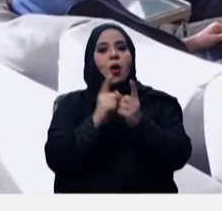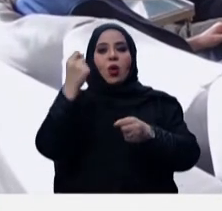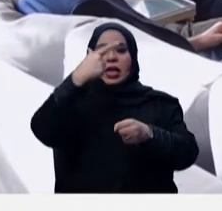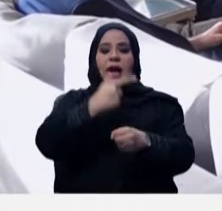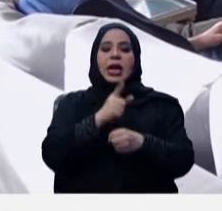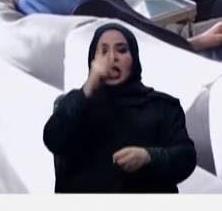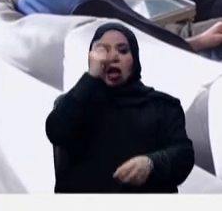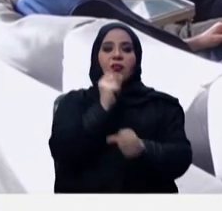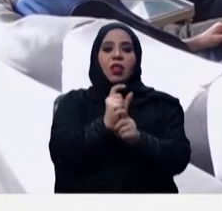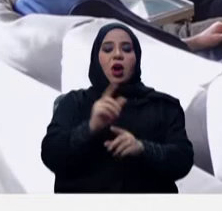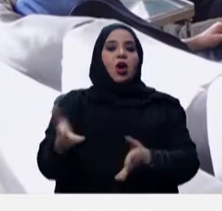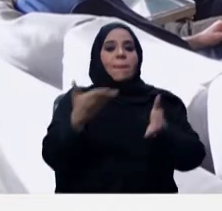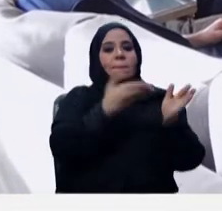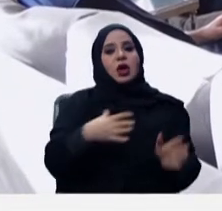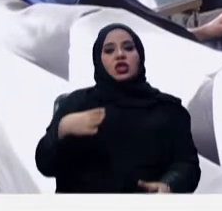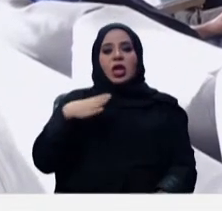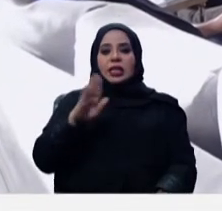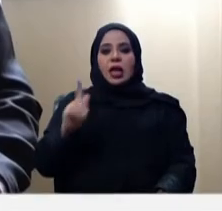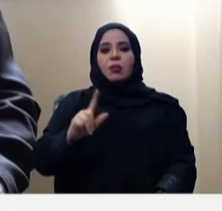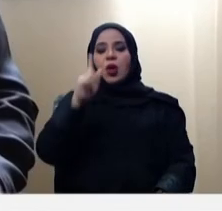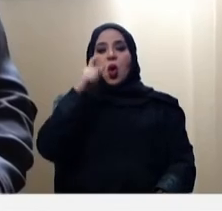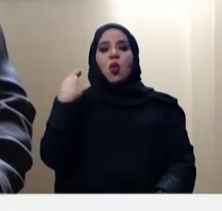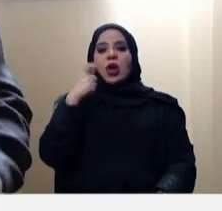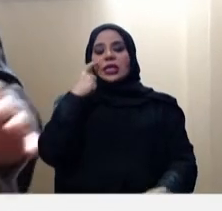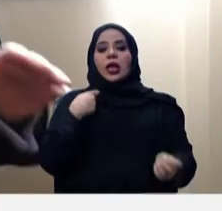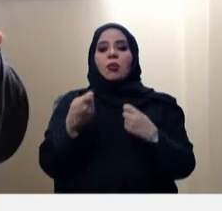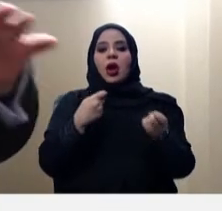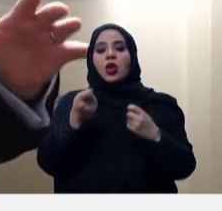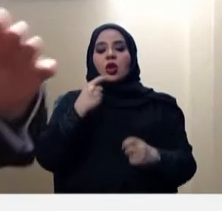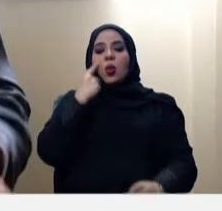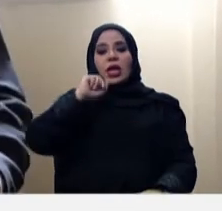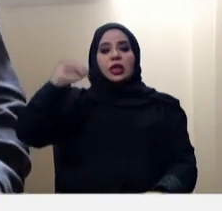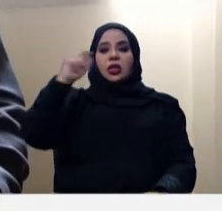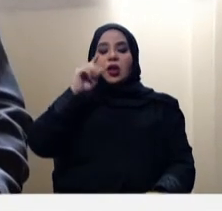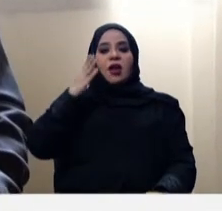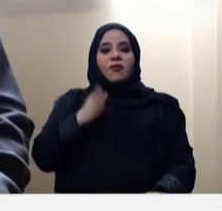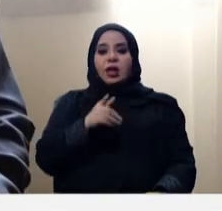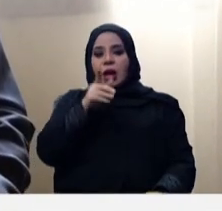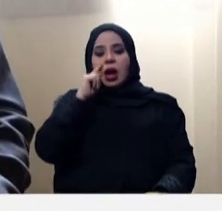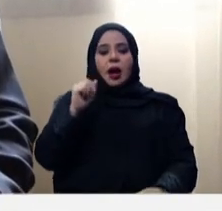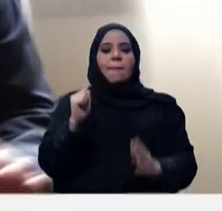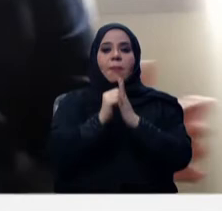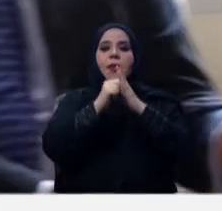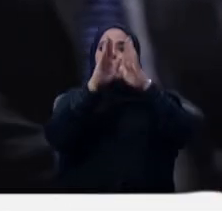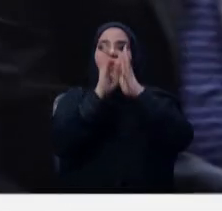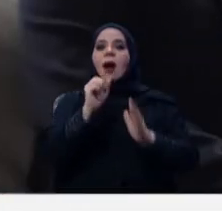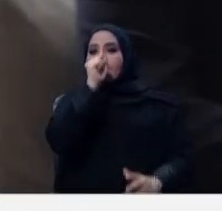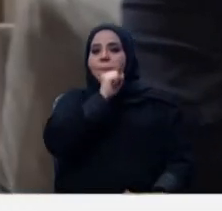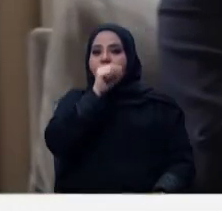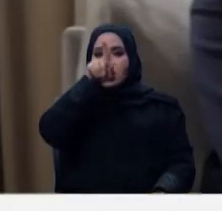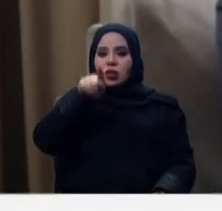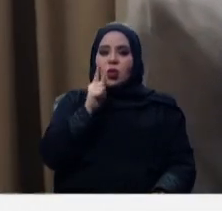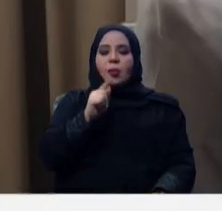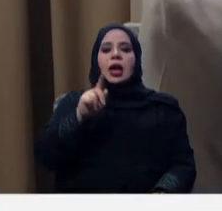حفظه الله بحضور معالي الشيخ سلمان بن خليفة الخليفة وزير المالية والاقتصاد الوطني بقصر الرفاع اليوم سعادة السيد رودي